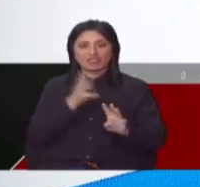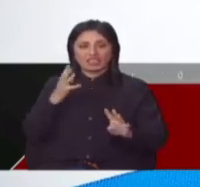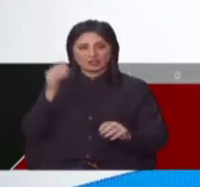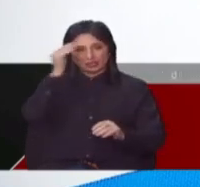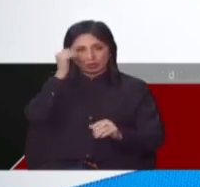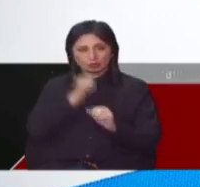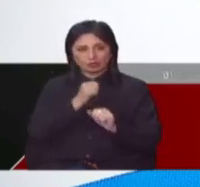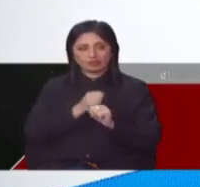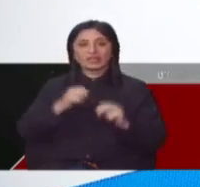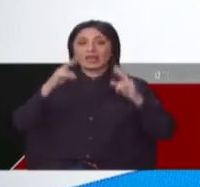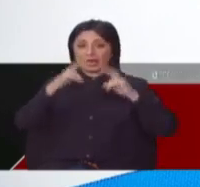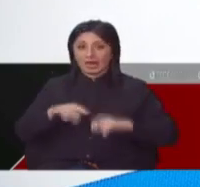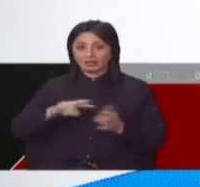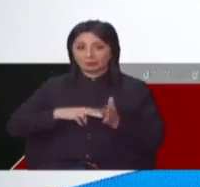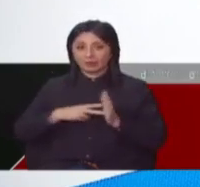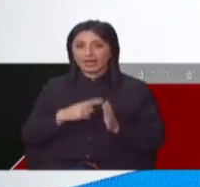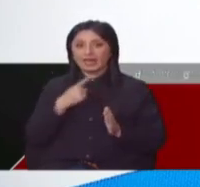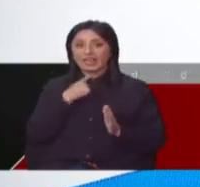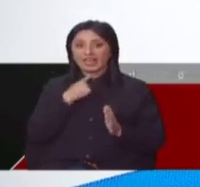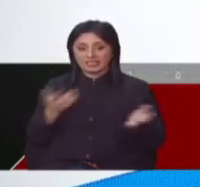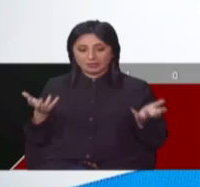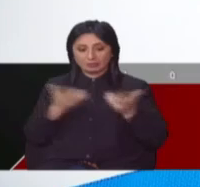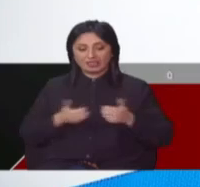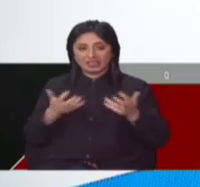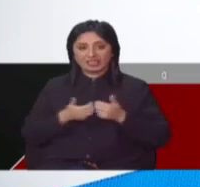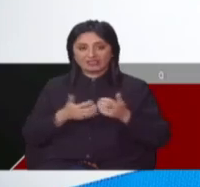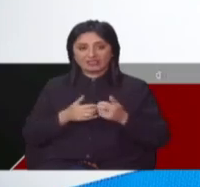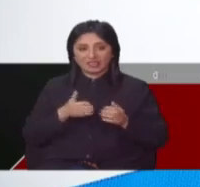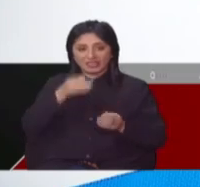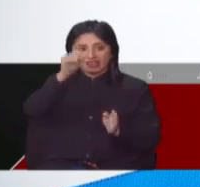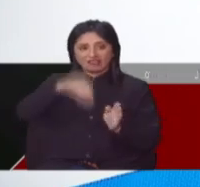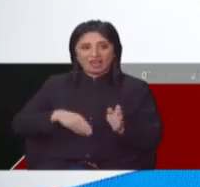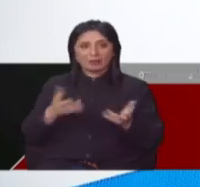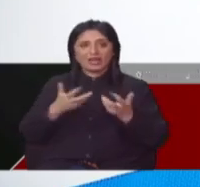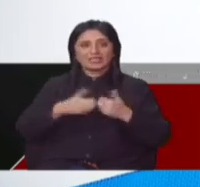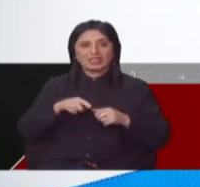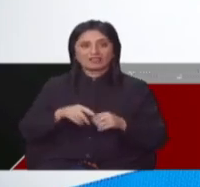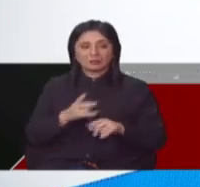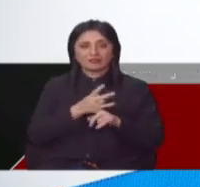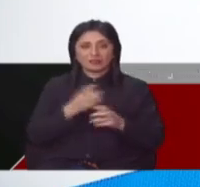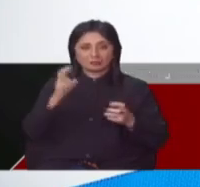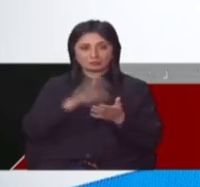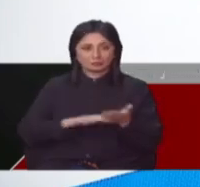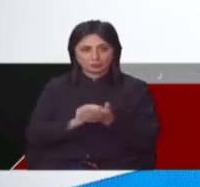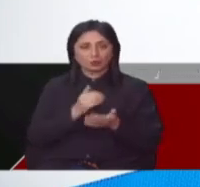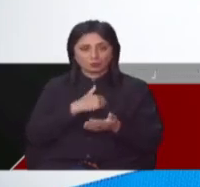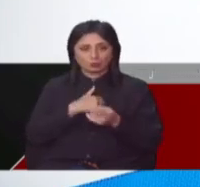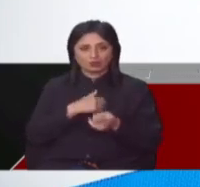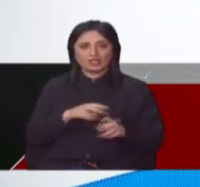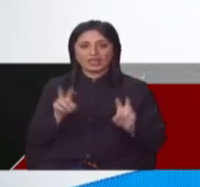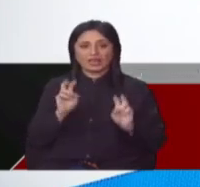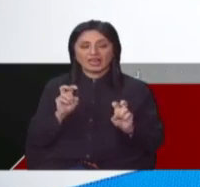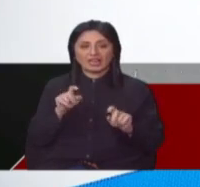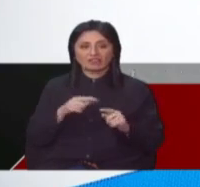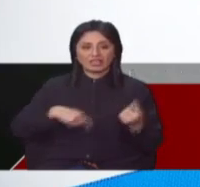შექმნა, განიხილავენ ხმის მთვლელი და ვერიფიკაციის აპარატების დაზიანებასაც კი, ეგრეთ